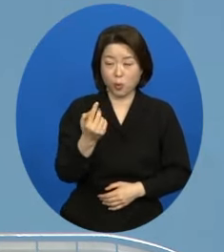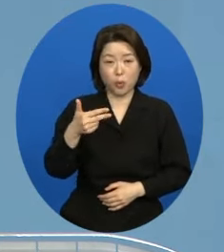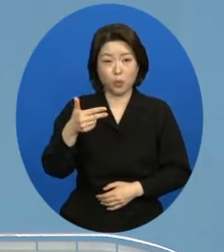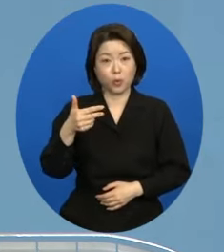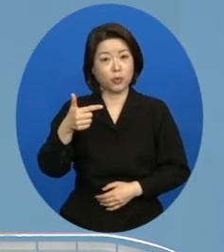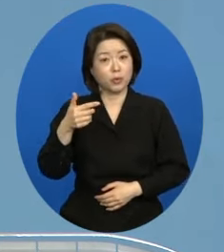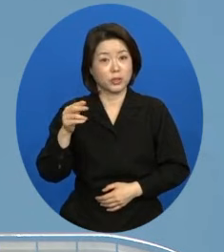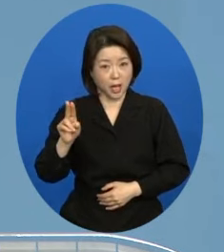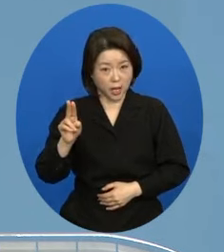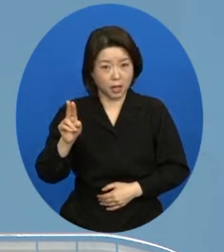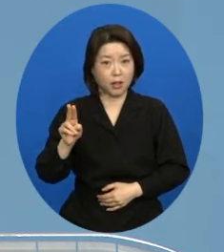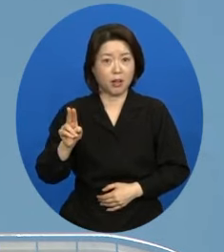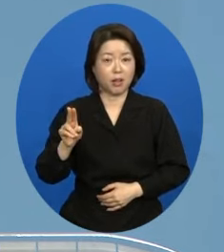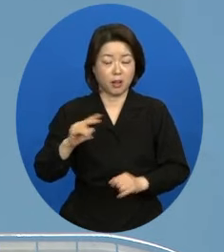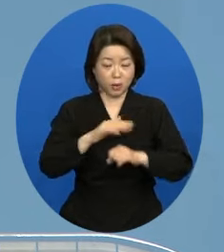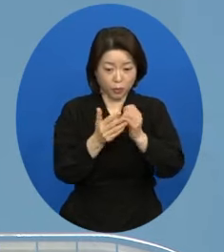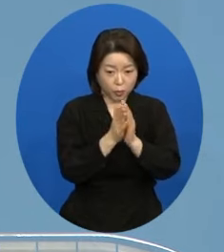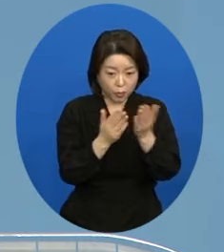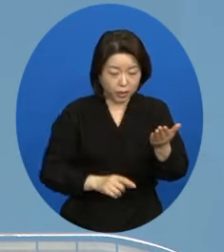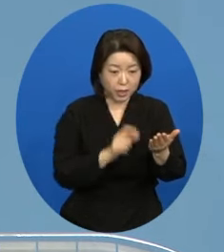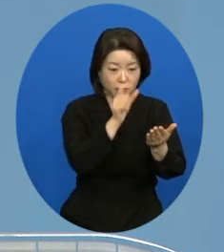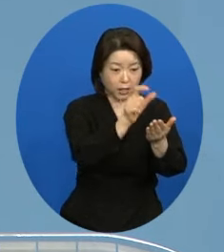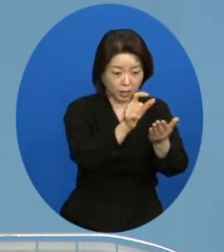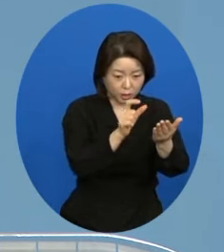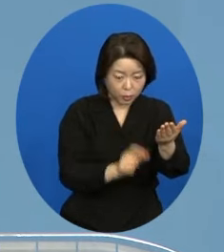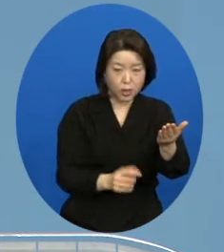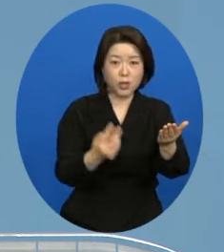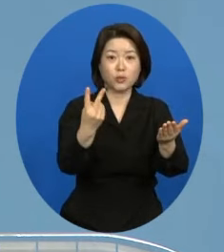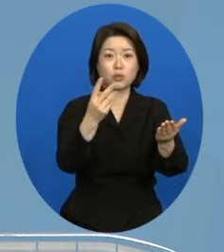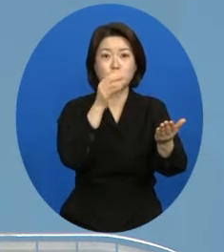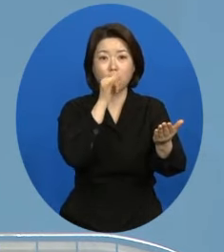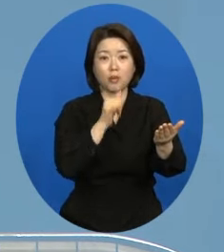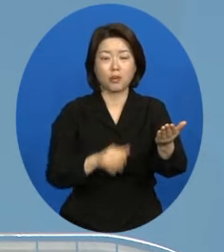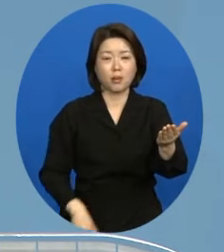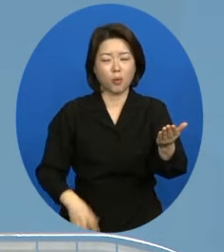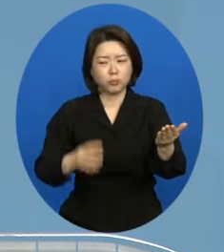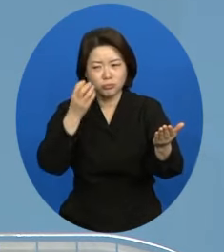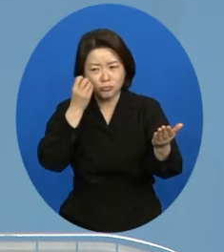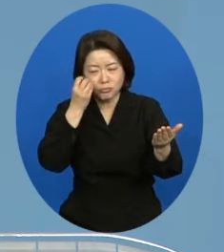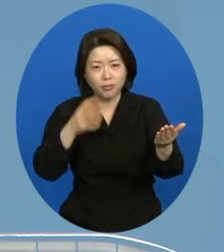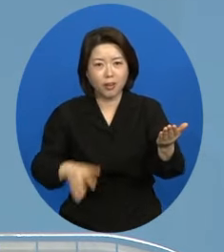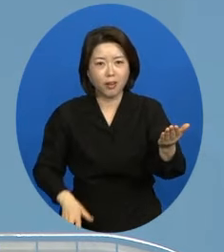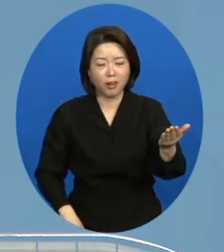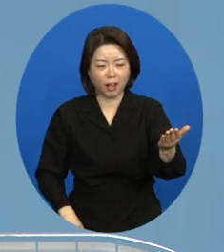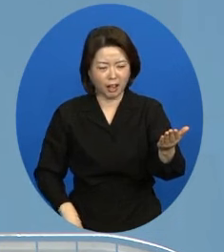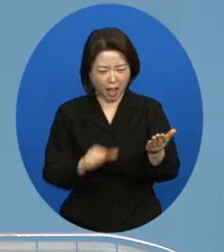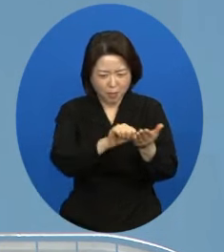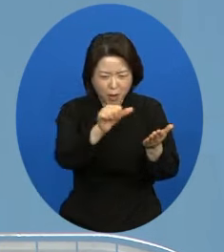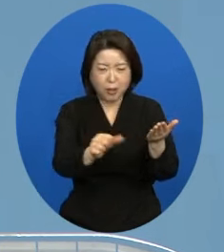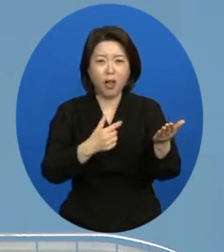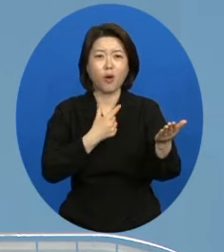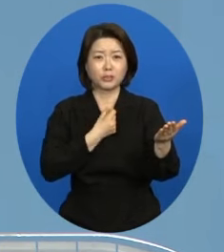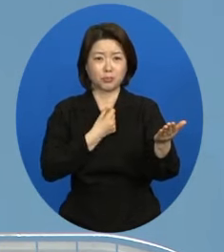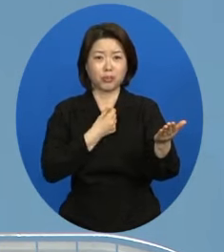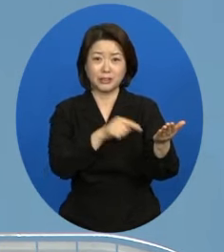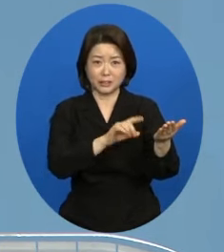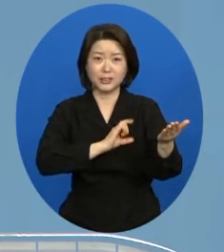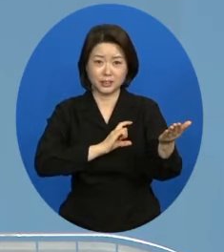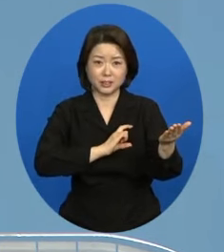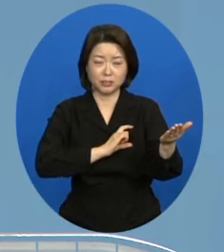본문에 두 번이나 나와요 이름이 이상하죠가 은 당장 뺐을 이름